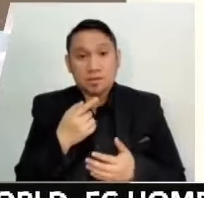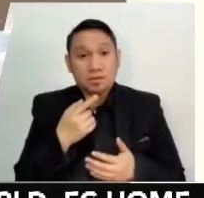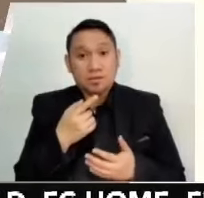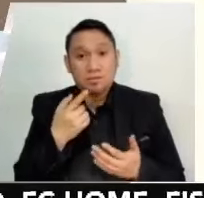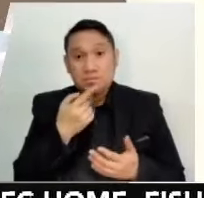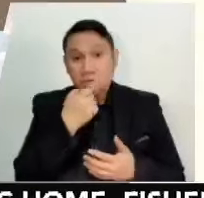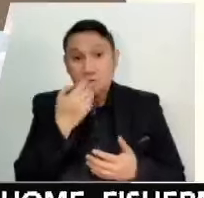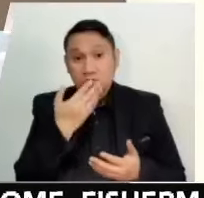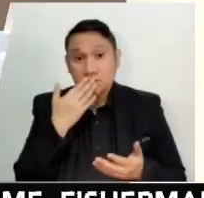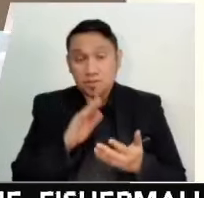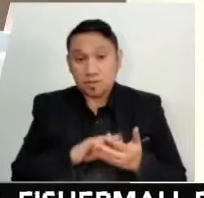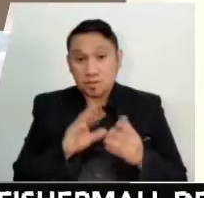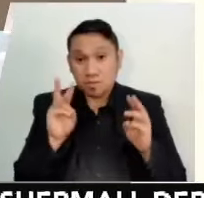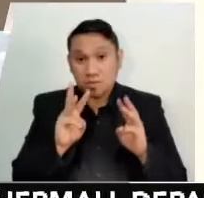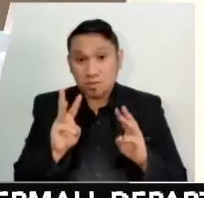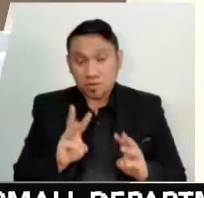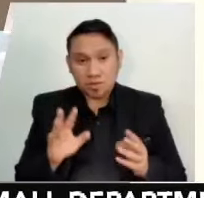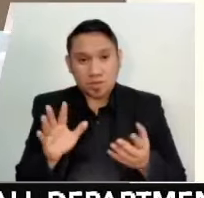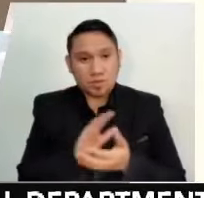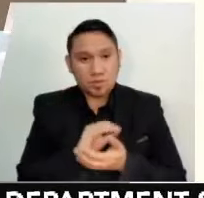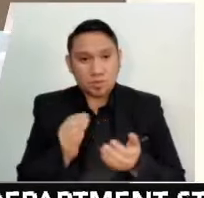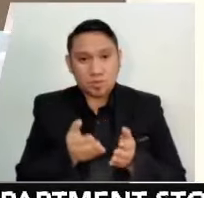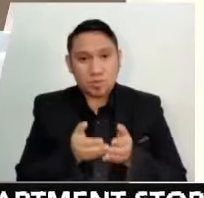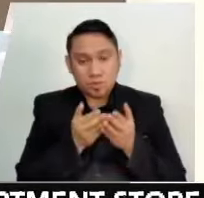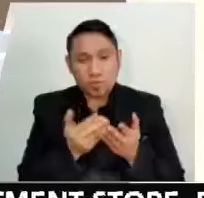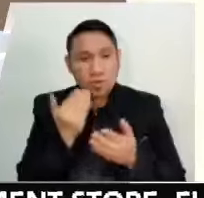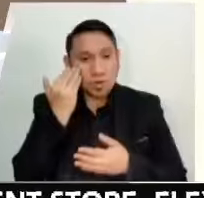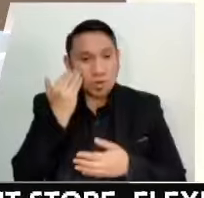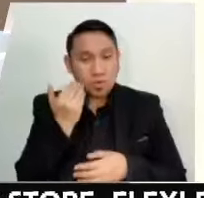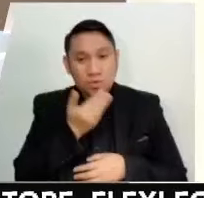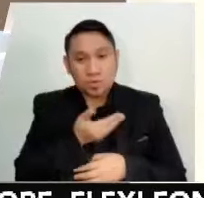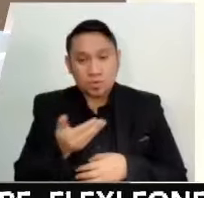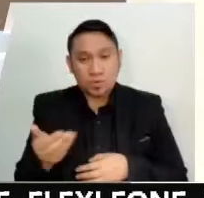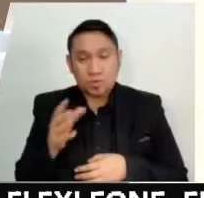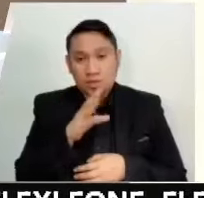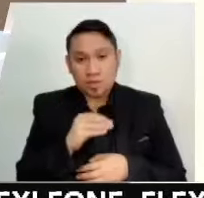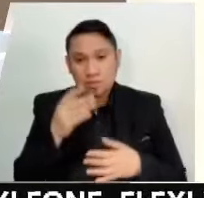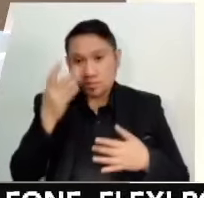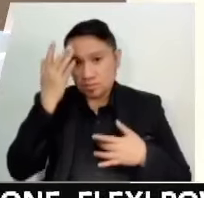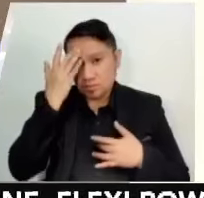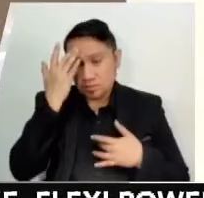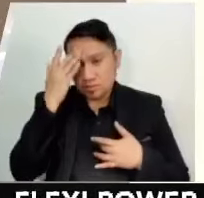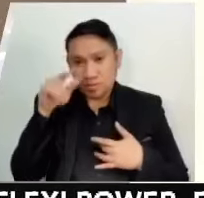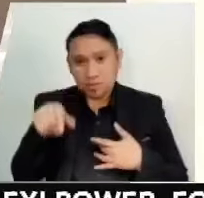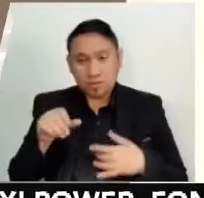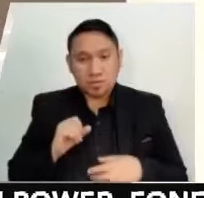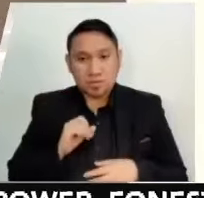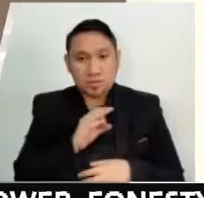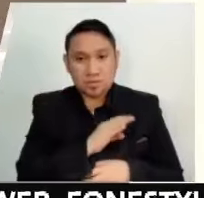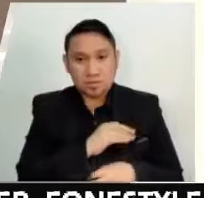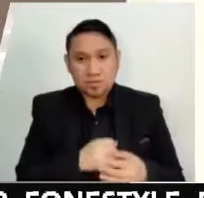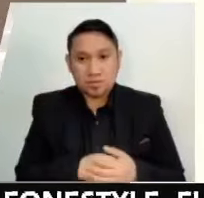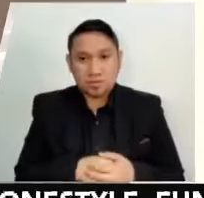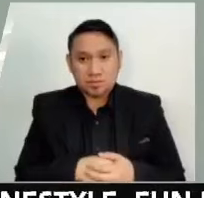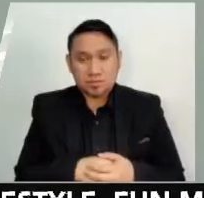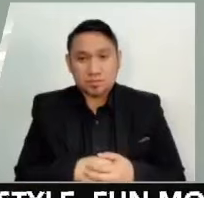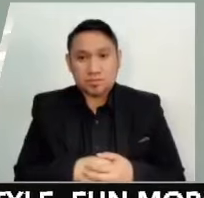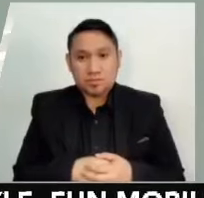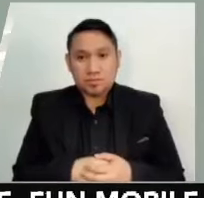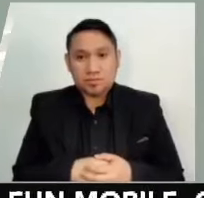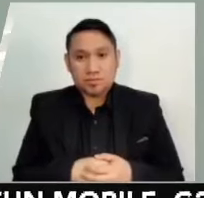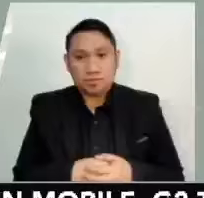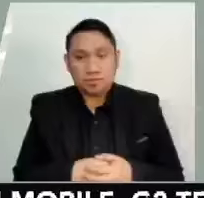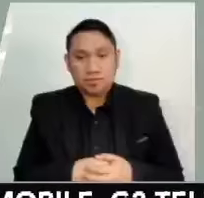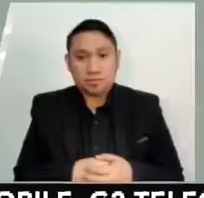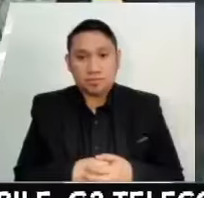pinsala ng barko, kakulangan ng supplies at pagkakasakit ng mga tauhan nito. Ayon mismo,